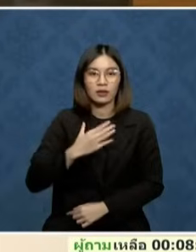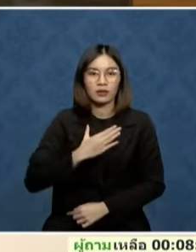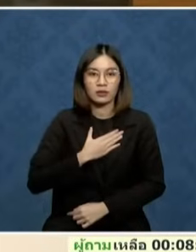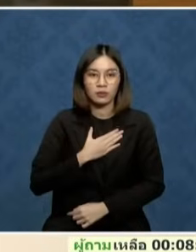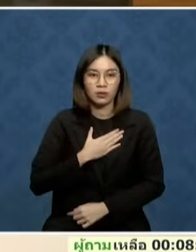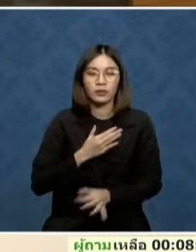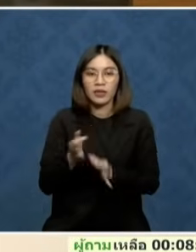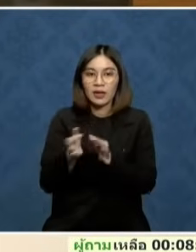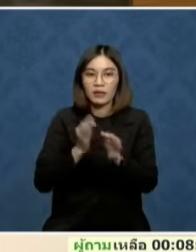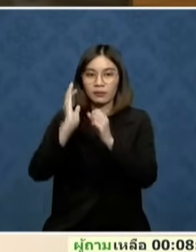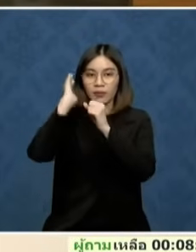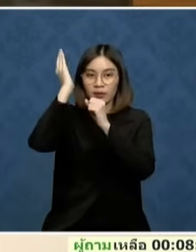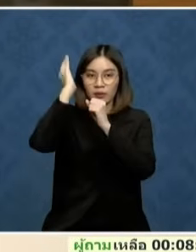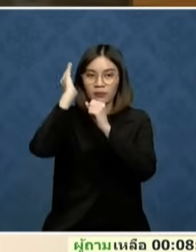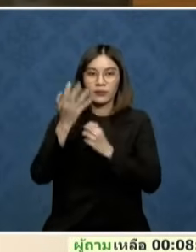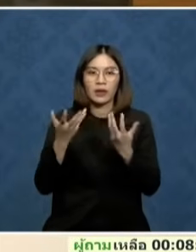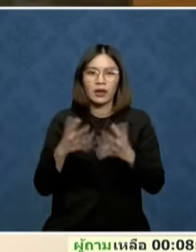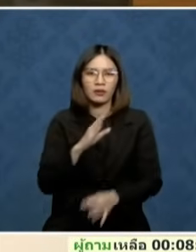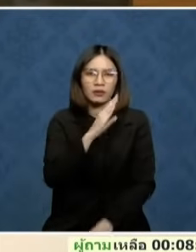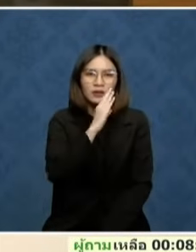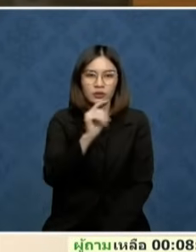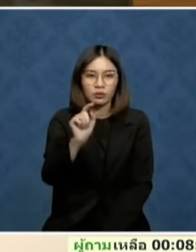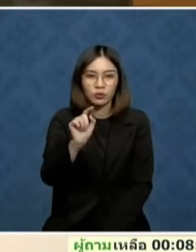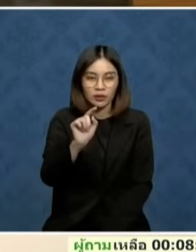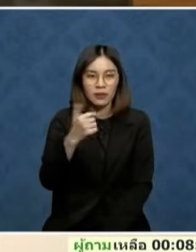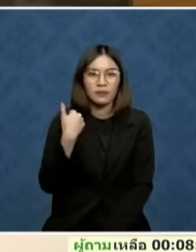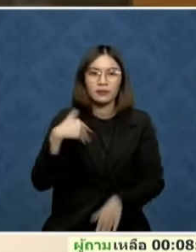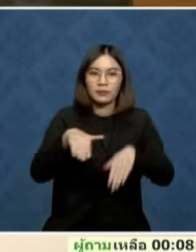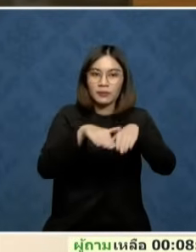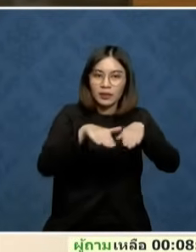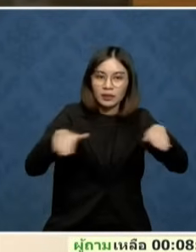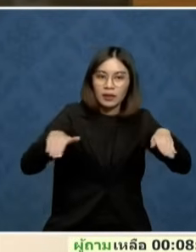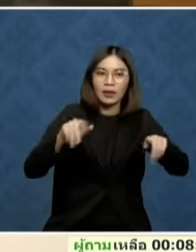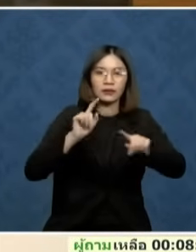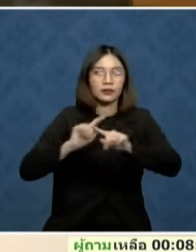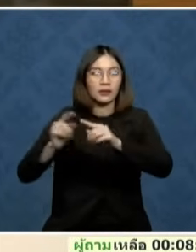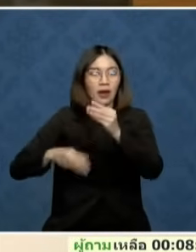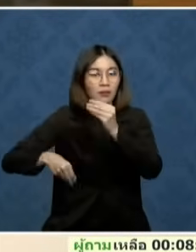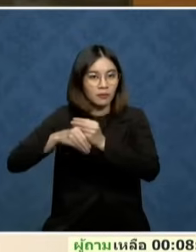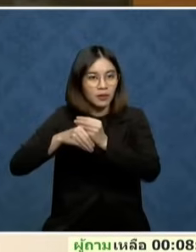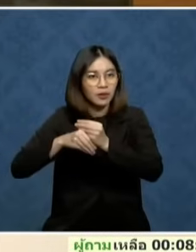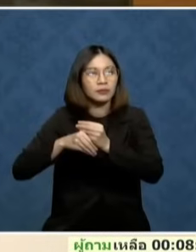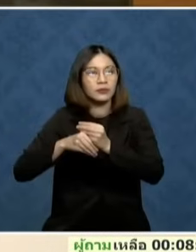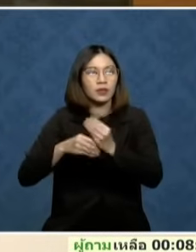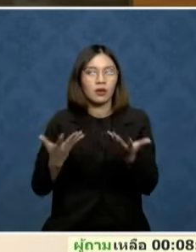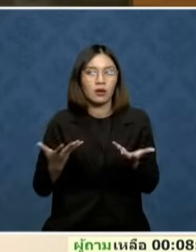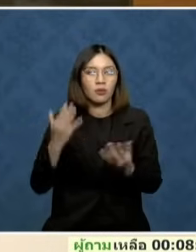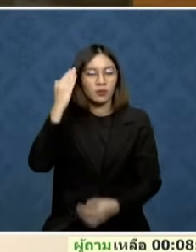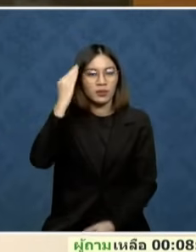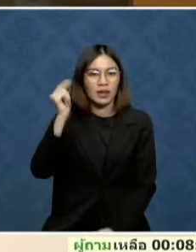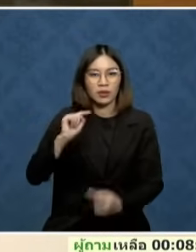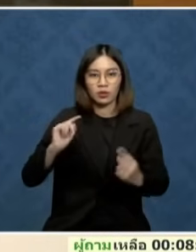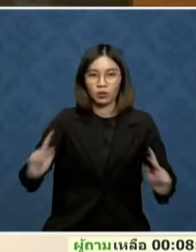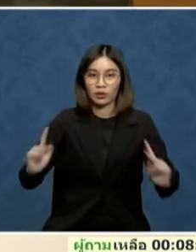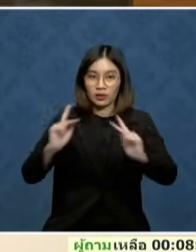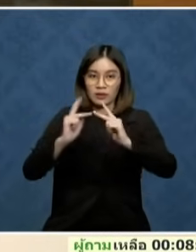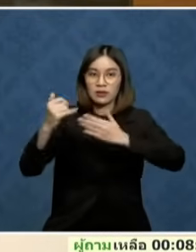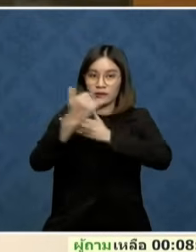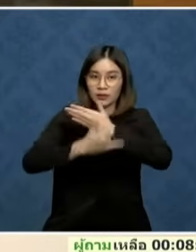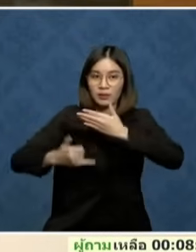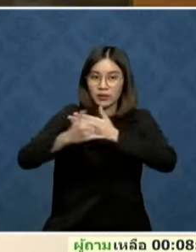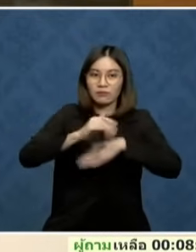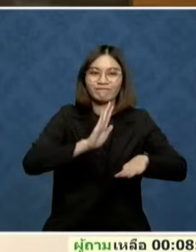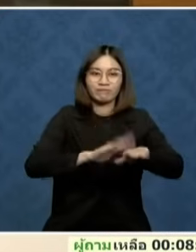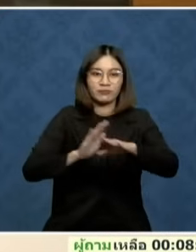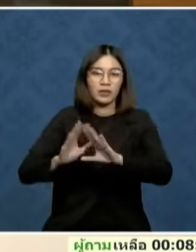ได้กราบเรียนไปแล้วหากมีมาตรการใดๆเพิ่มเติมซึ่งผมทราบว่าทางกระทรวงการต่างประเทศจะเรียก